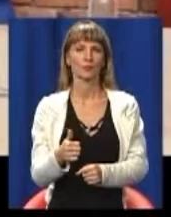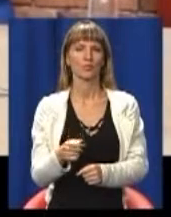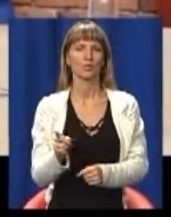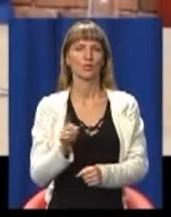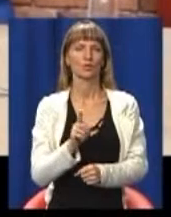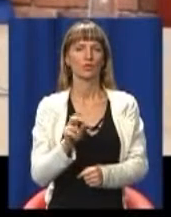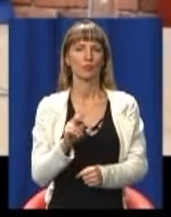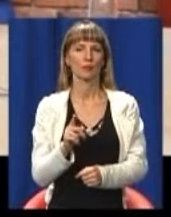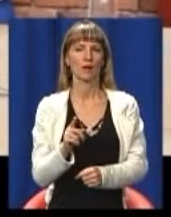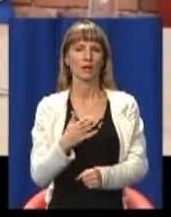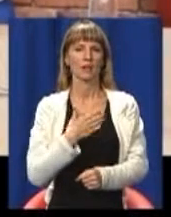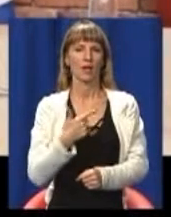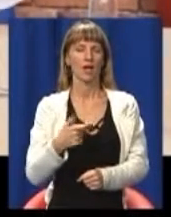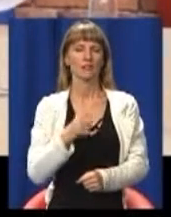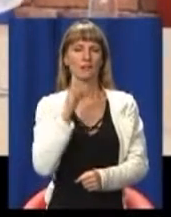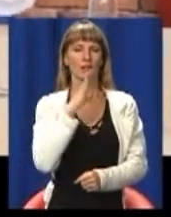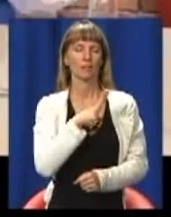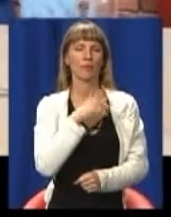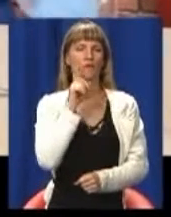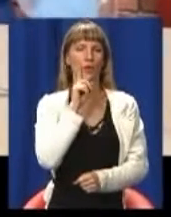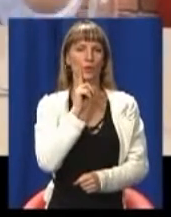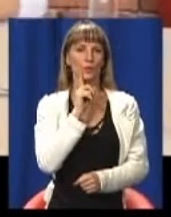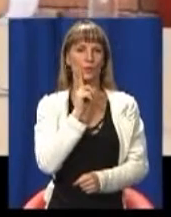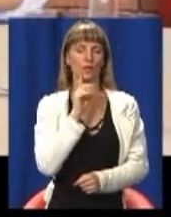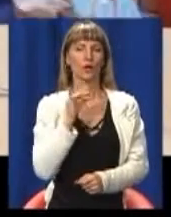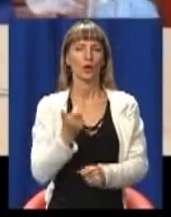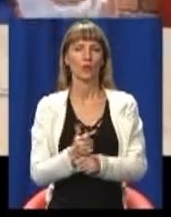щоб наша газована вода була смачною і